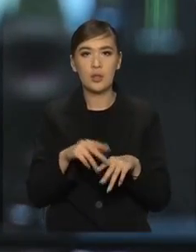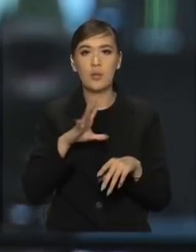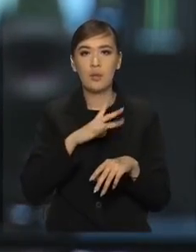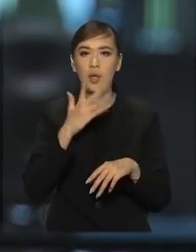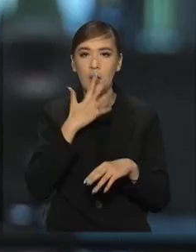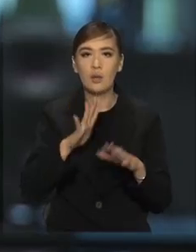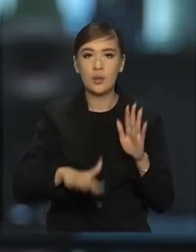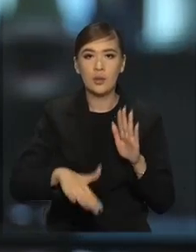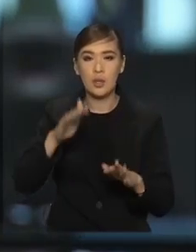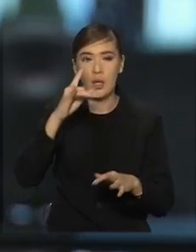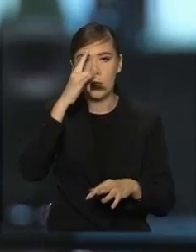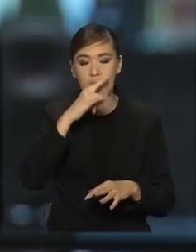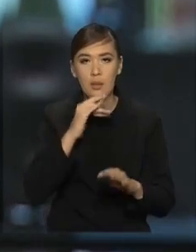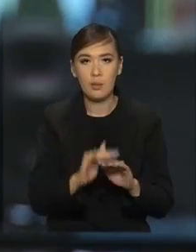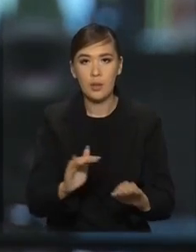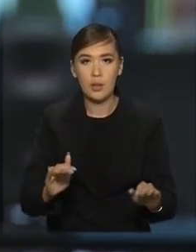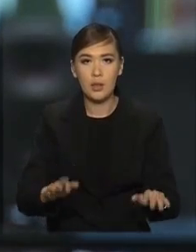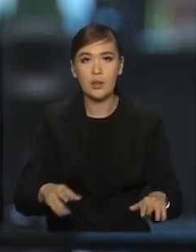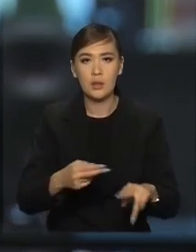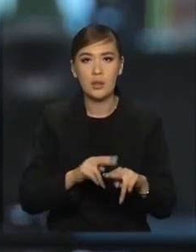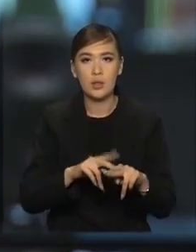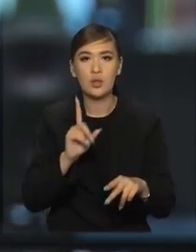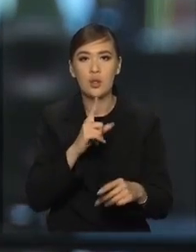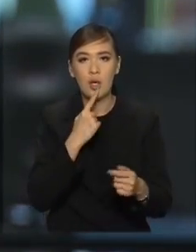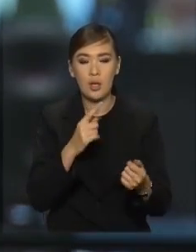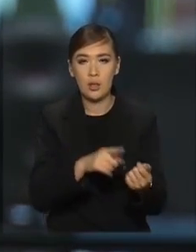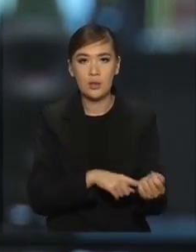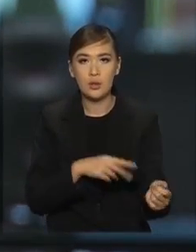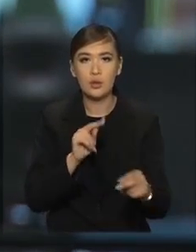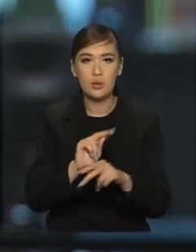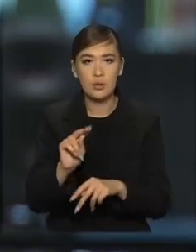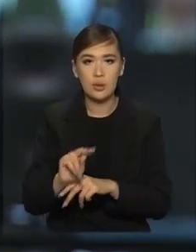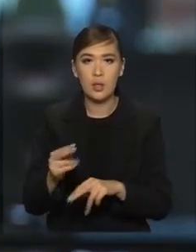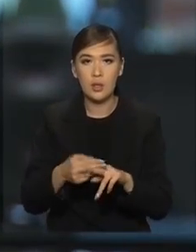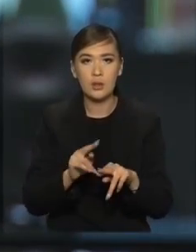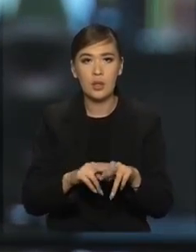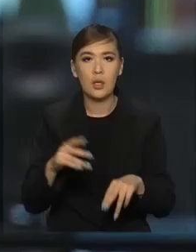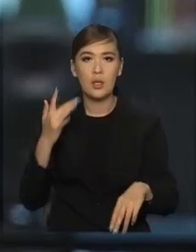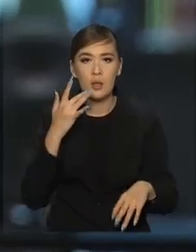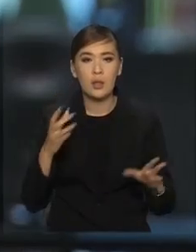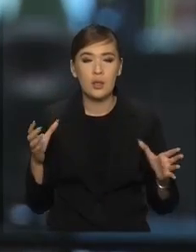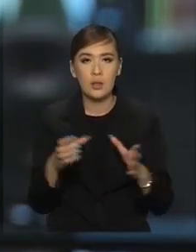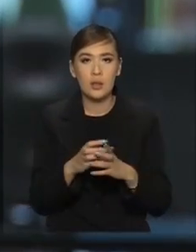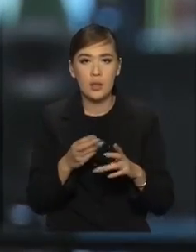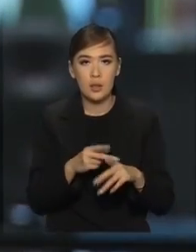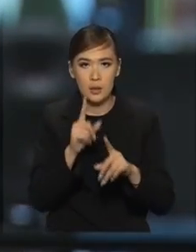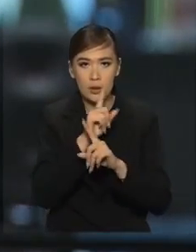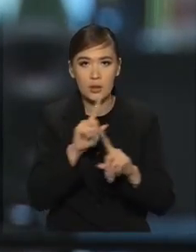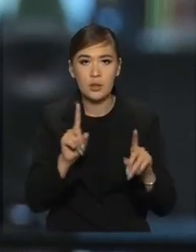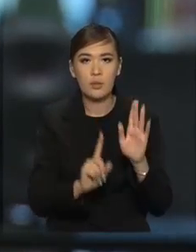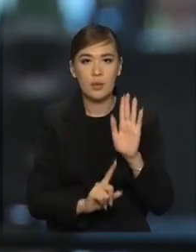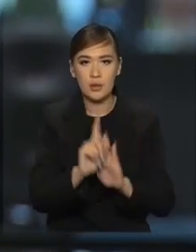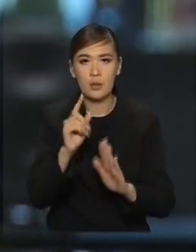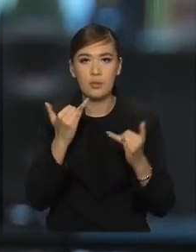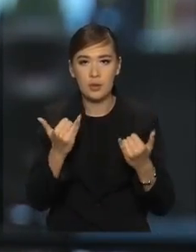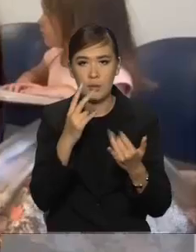жатқан кішкентай қазақ балаларын туған тамырына жақындатып, ана тілін үйрету. Калифорнияда қауымдастықтың ерекше бастамасын тілшіміз көріп